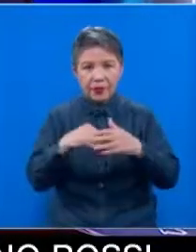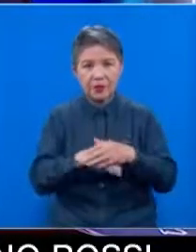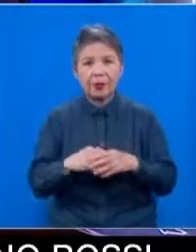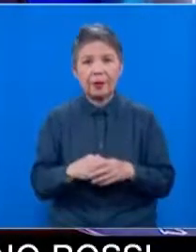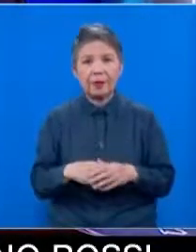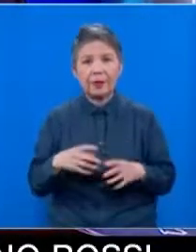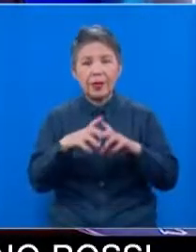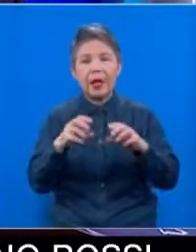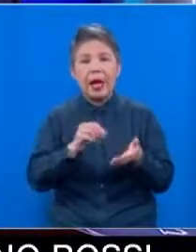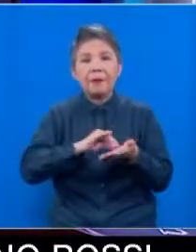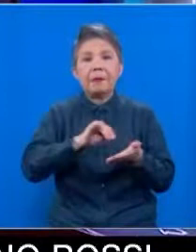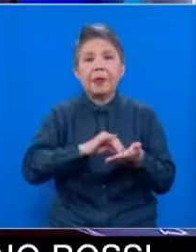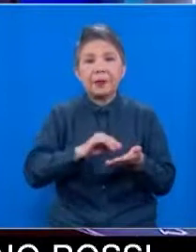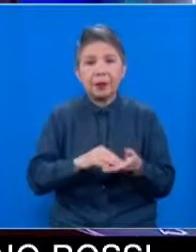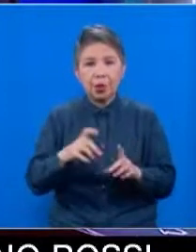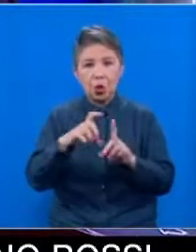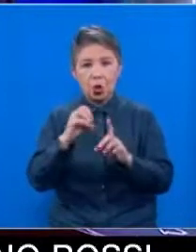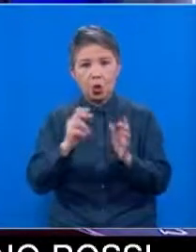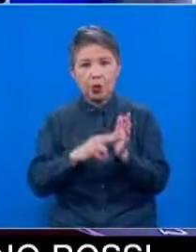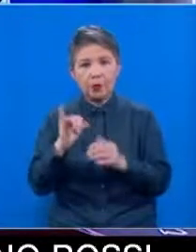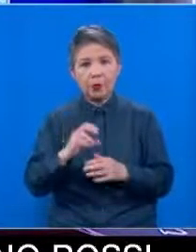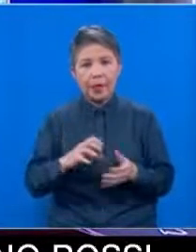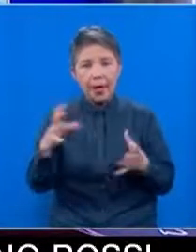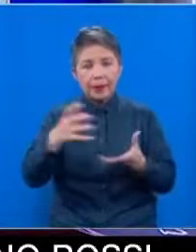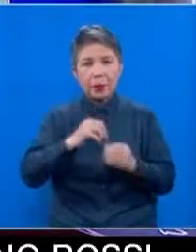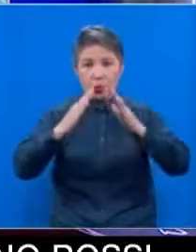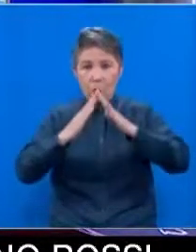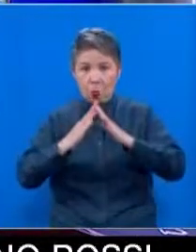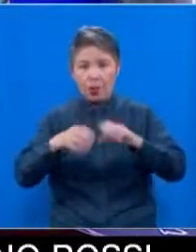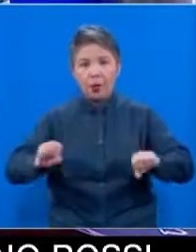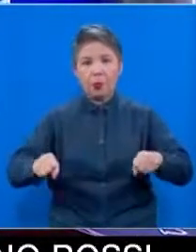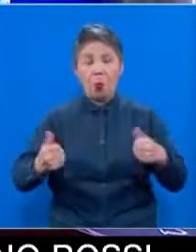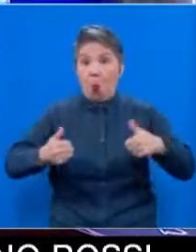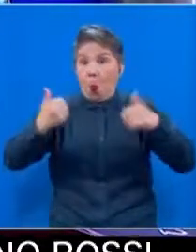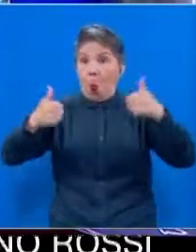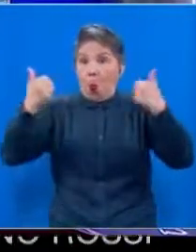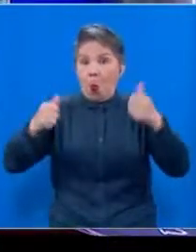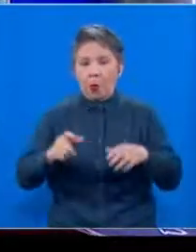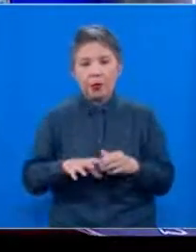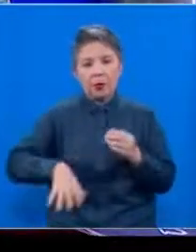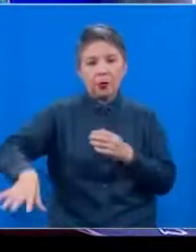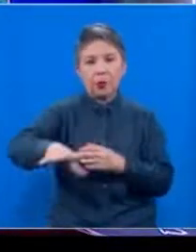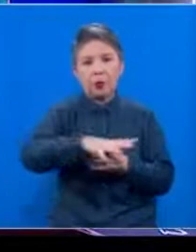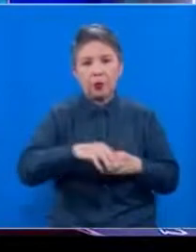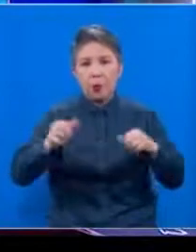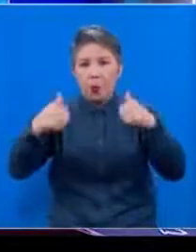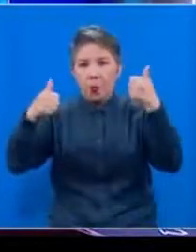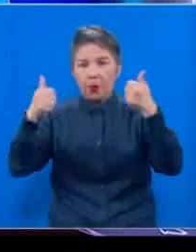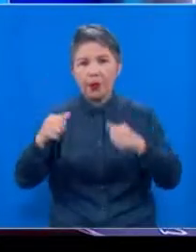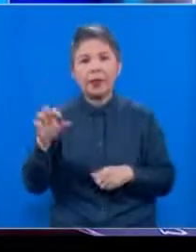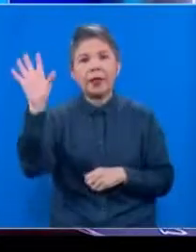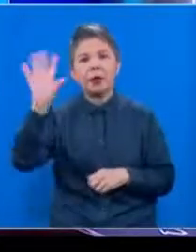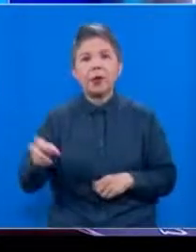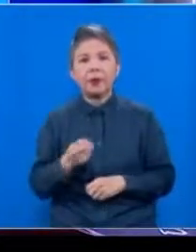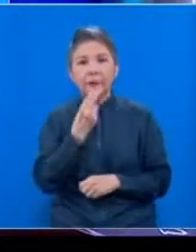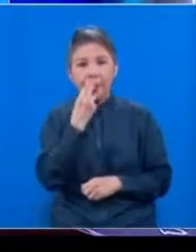berkedok aplikasi. Doni diketahui memiliki aset berupa rumah dan kendaraan mewah di sebuah kawasan hunian elit di Kabupaten Bandung